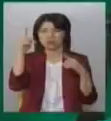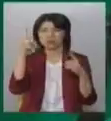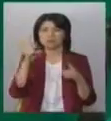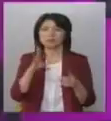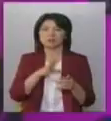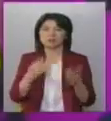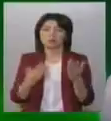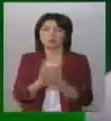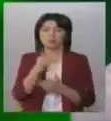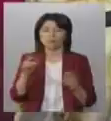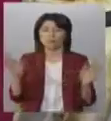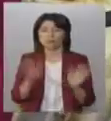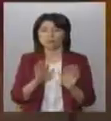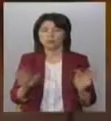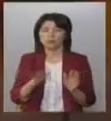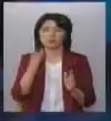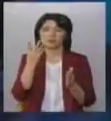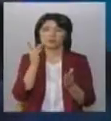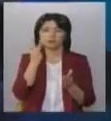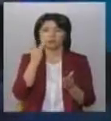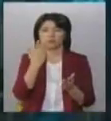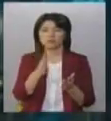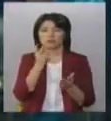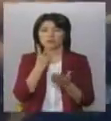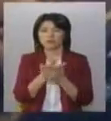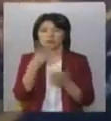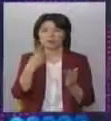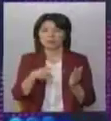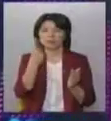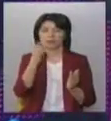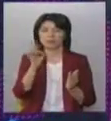жексенбі сайын сағат 21:05-те эфирге шығады. Бір сағатқа созылатын